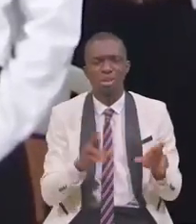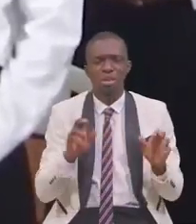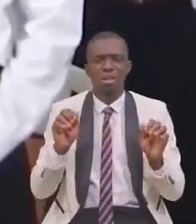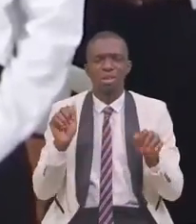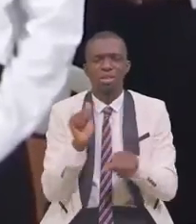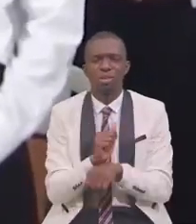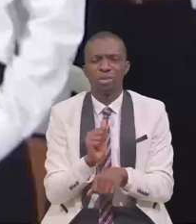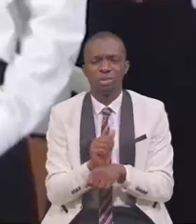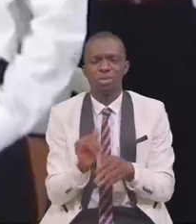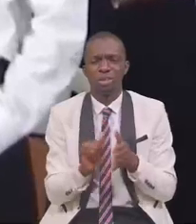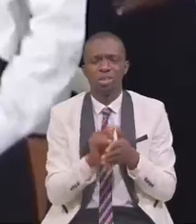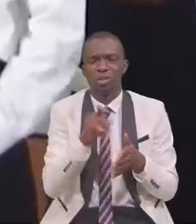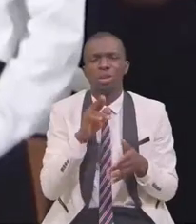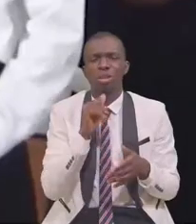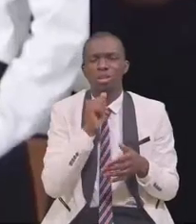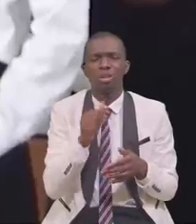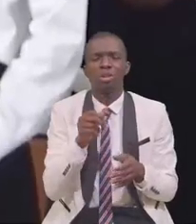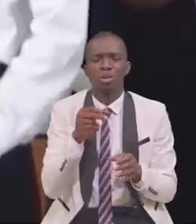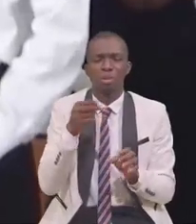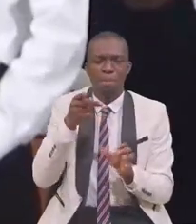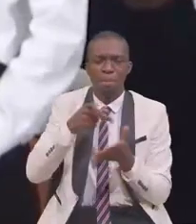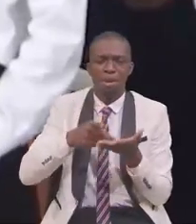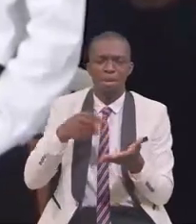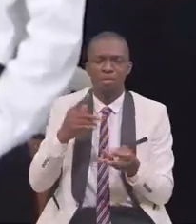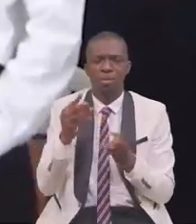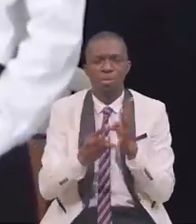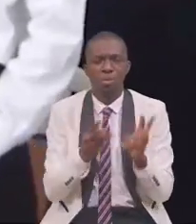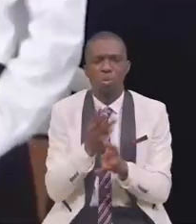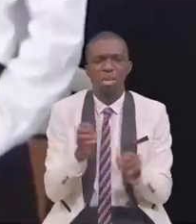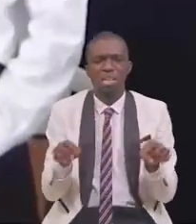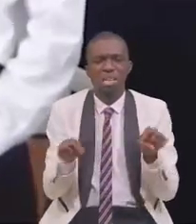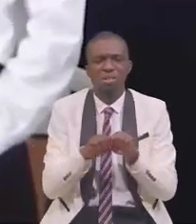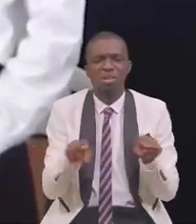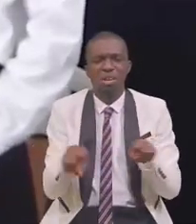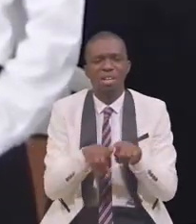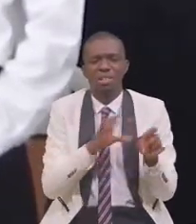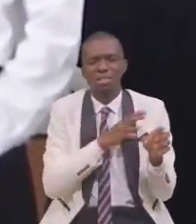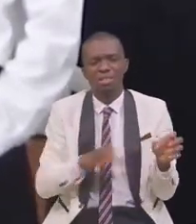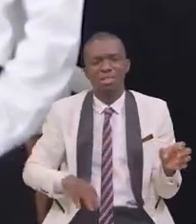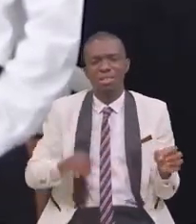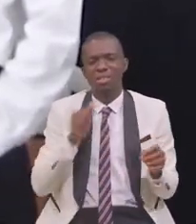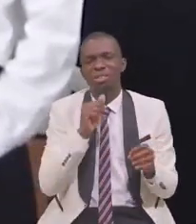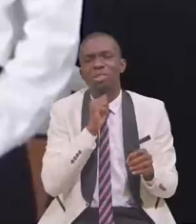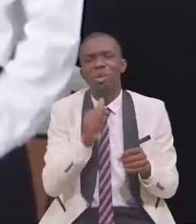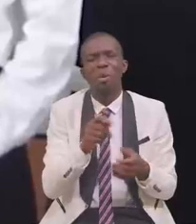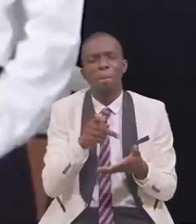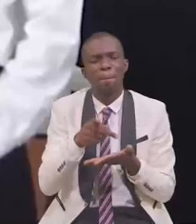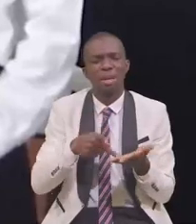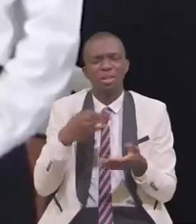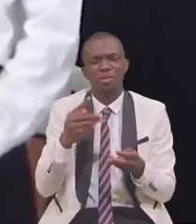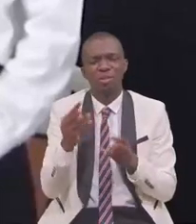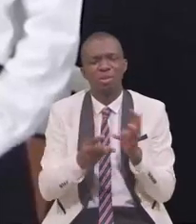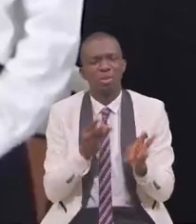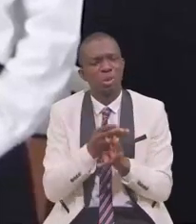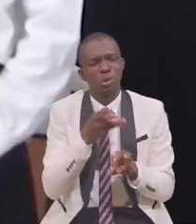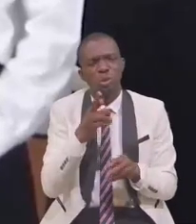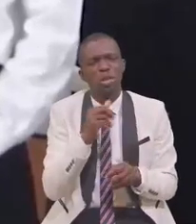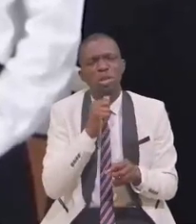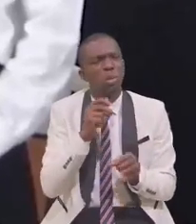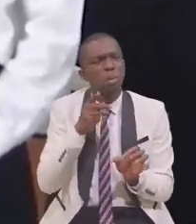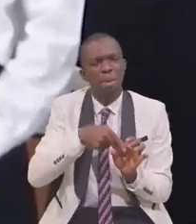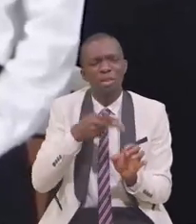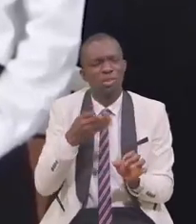réellement accomplie, que vous n'êtes pas du monde, comme Christ n'est pas du monde, vous n'êtes pas du monde, vous ne faites pas partie de leur pollution, vous ne faites pas